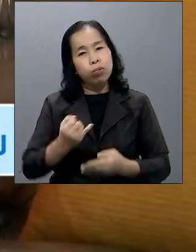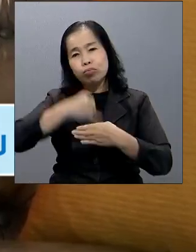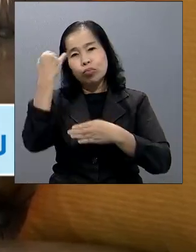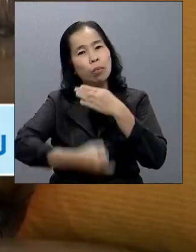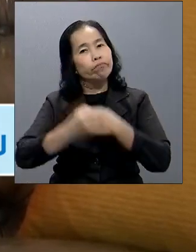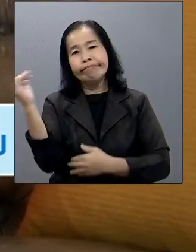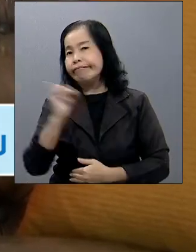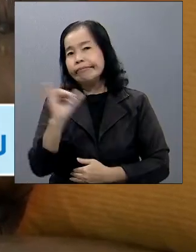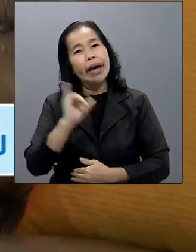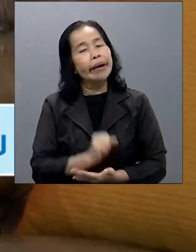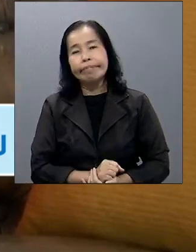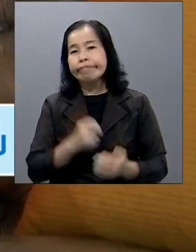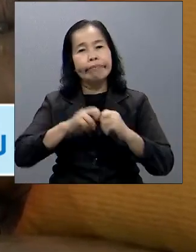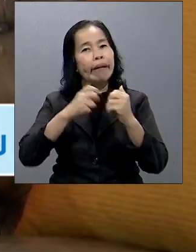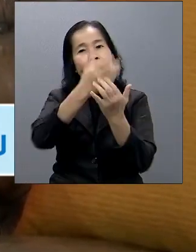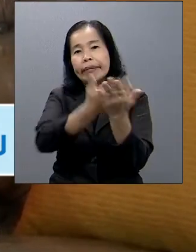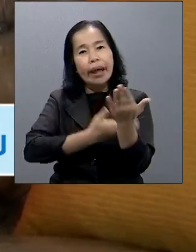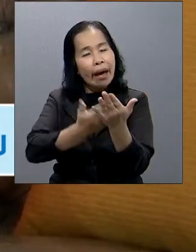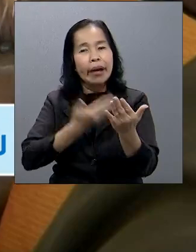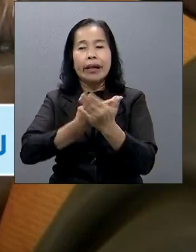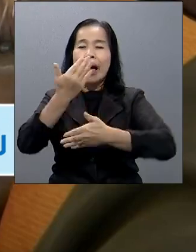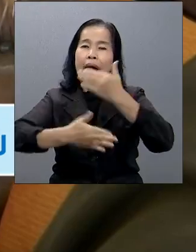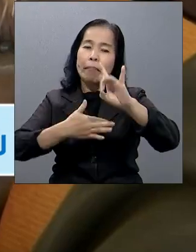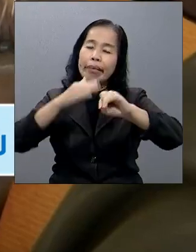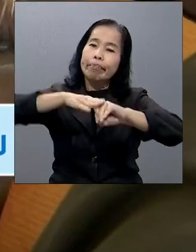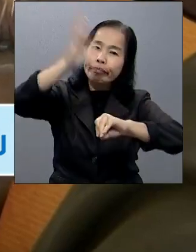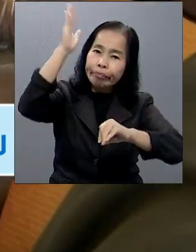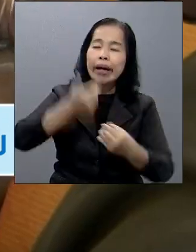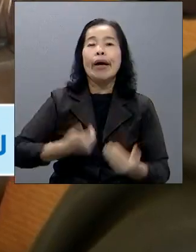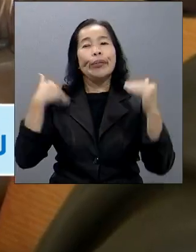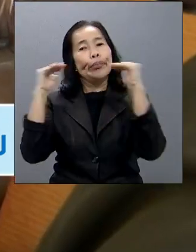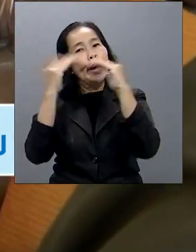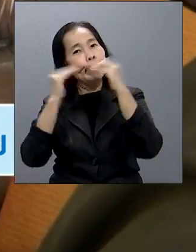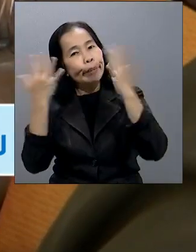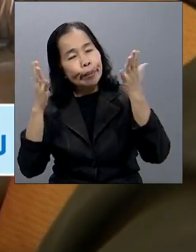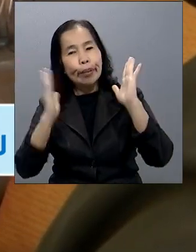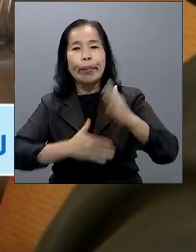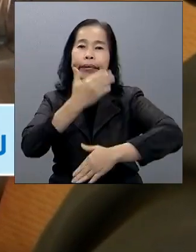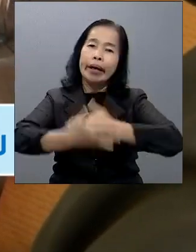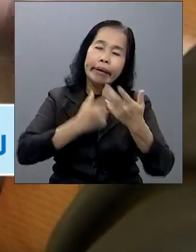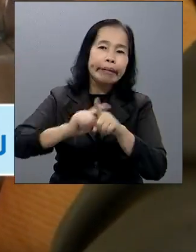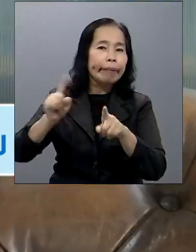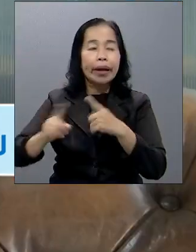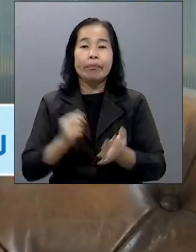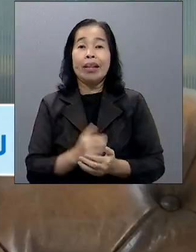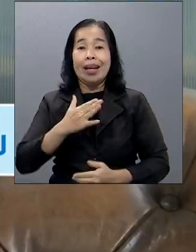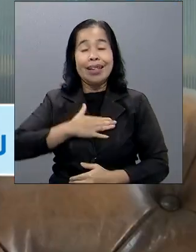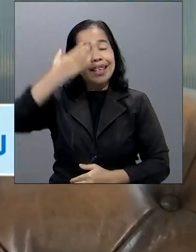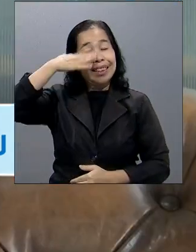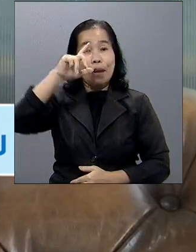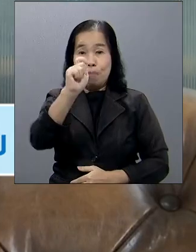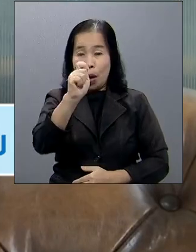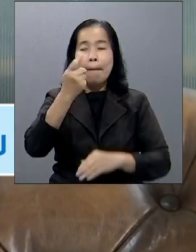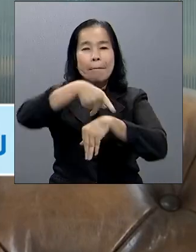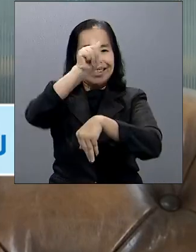เรื่องของสลากขายเกินราคาเรื่องการไม่ได้รับความเป็นธรรมของผู้ค้าสลากรายย่อยนายอํานวยกลิ่นอยู่ค่ะเป็นประธานสม